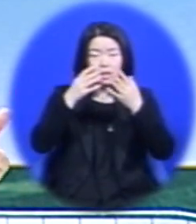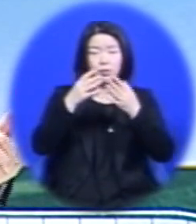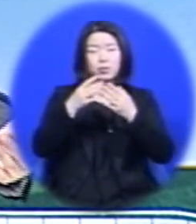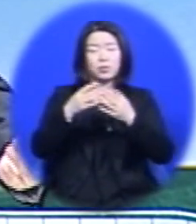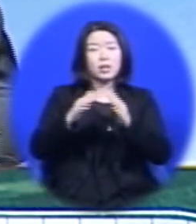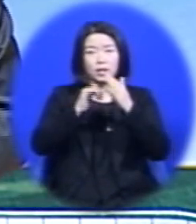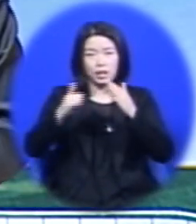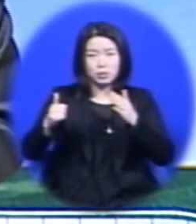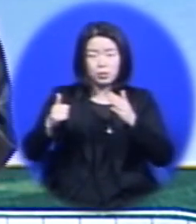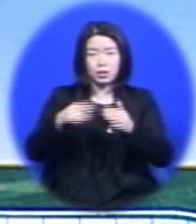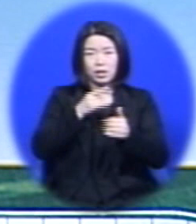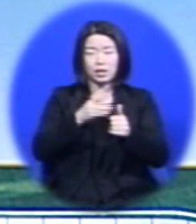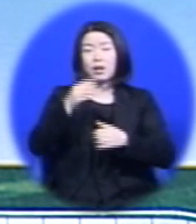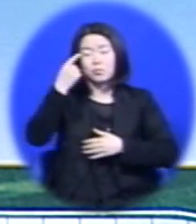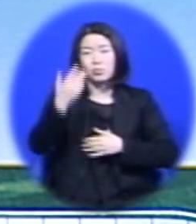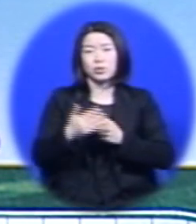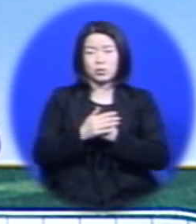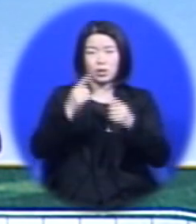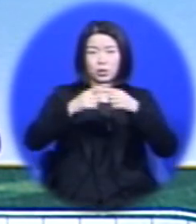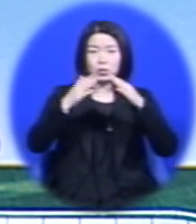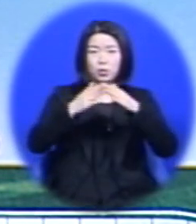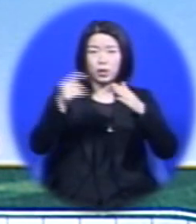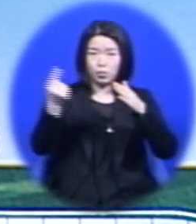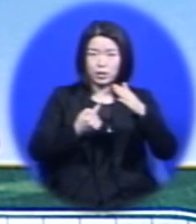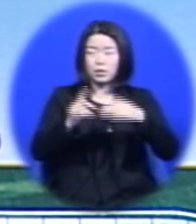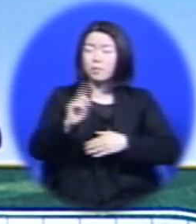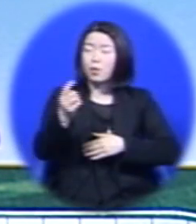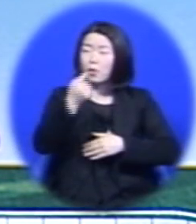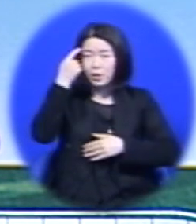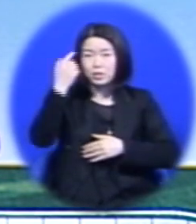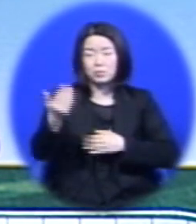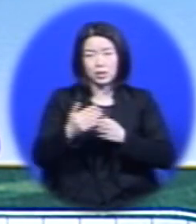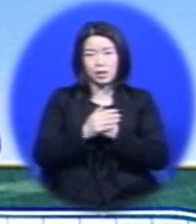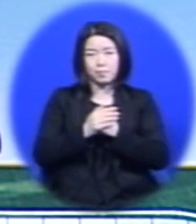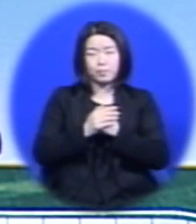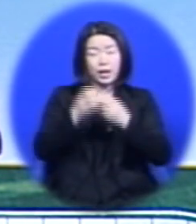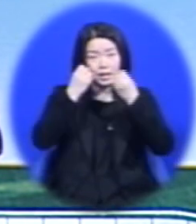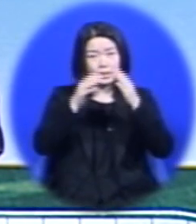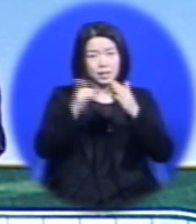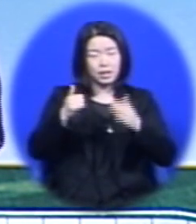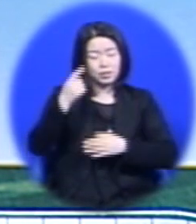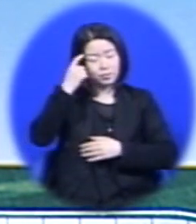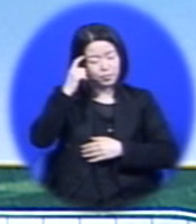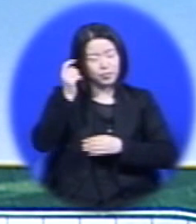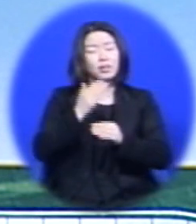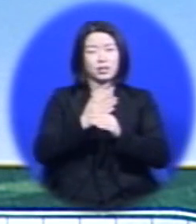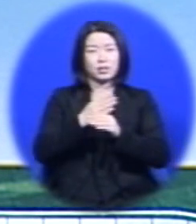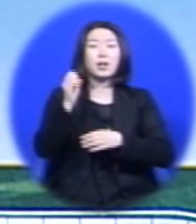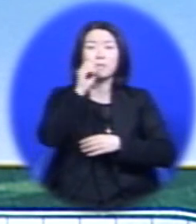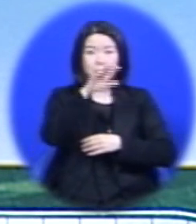그 새가족에게 물었습니다. 교회에 와서 무엇을 배웠습니까? 그는 곰곰이 생각하다가